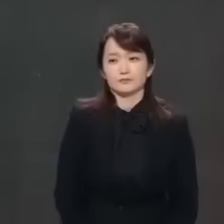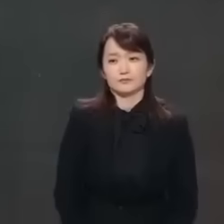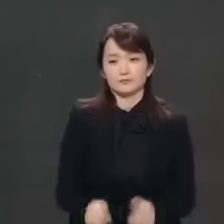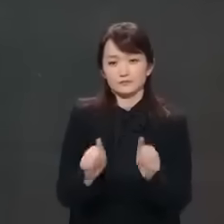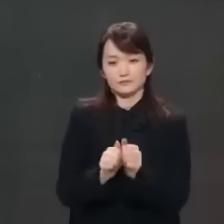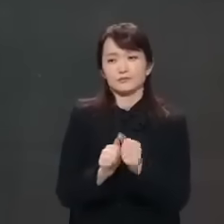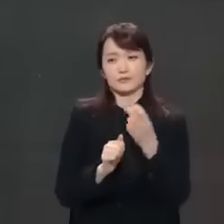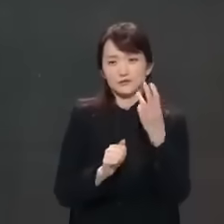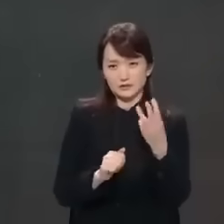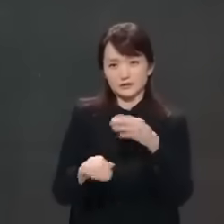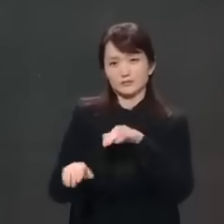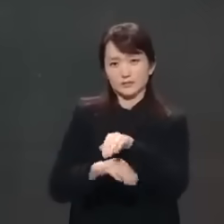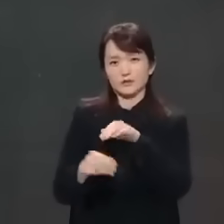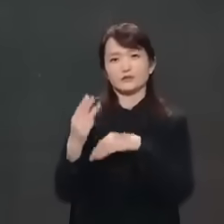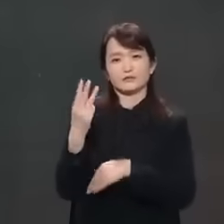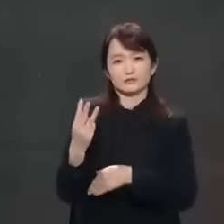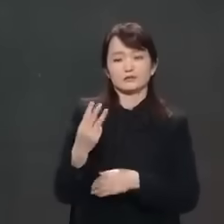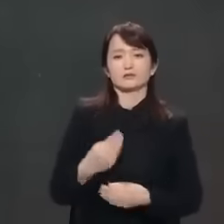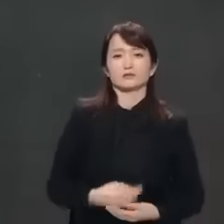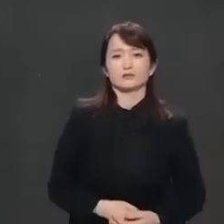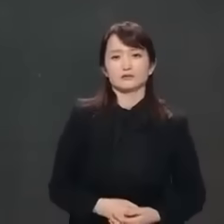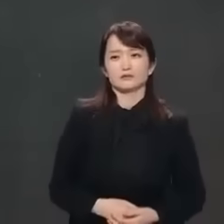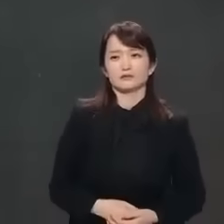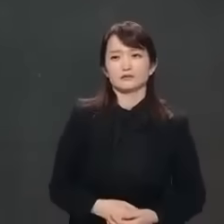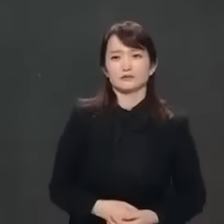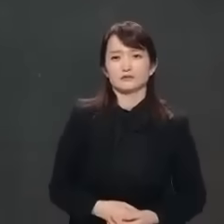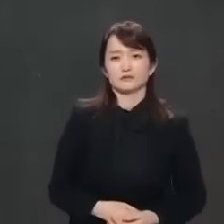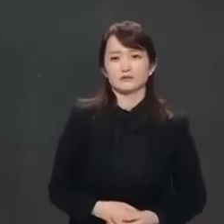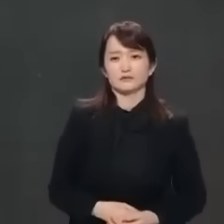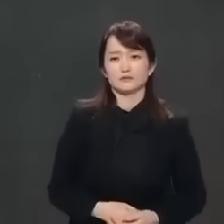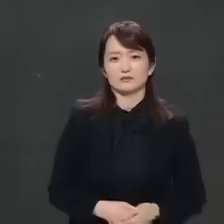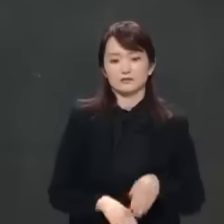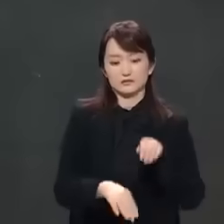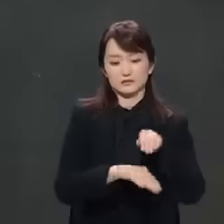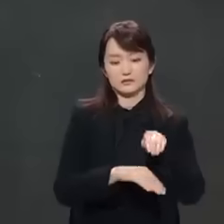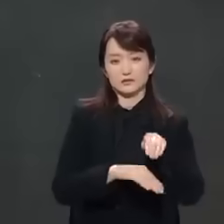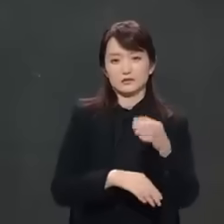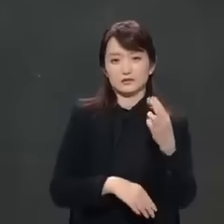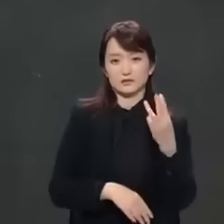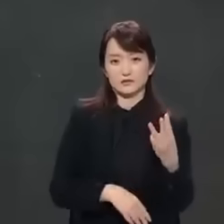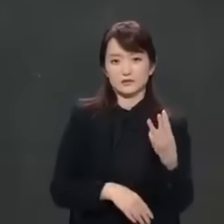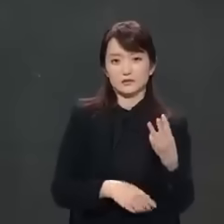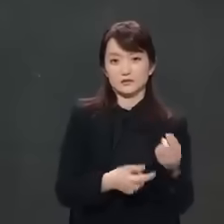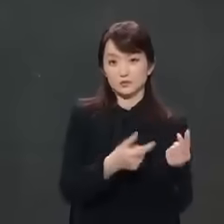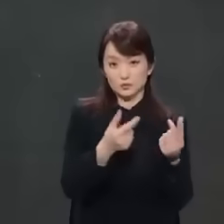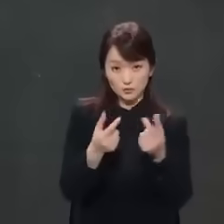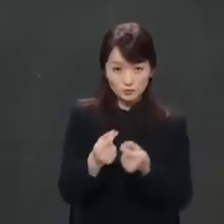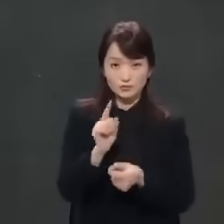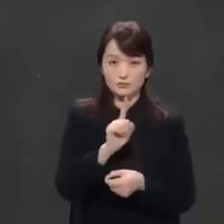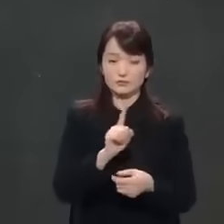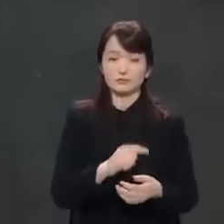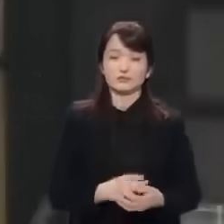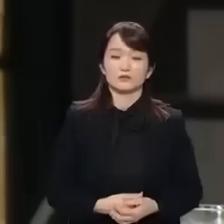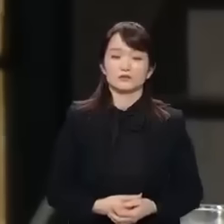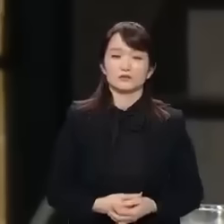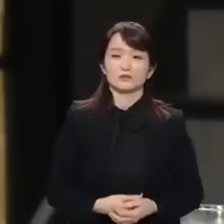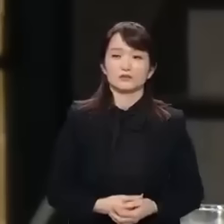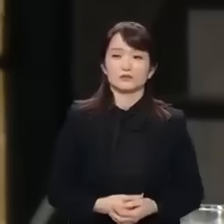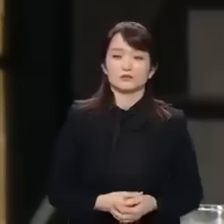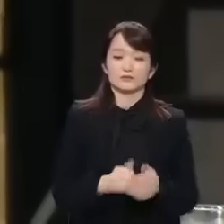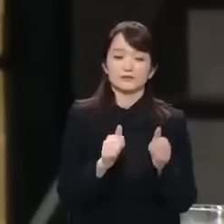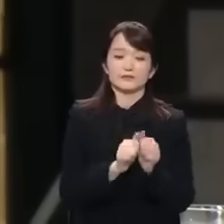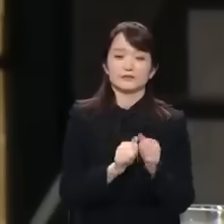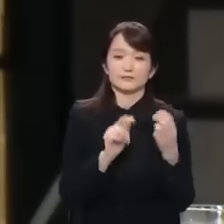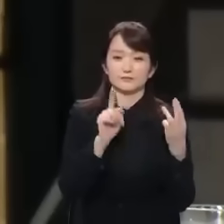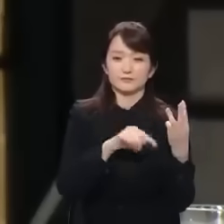남자 셋, 차량 셋, 오 교수님. 이 세대의 어떤 차량에서 어떤 공통점이 있냐 그러면 이 저 남자 세